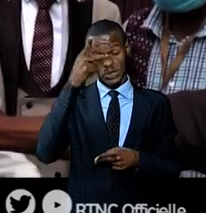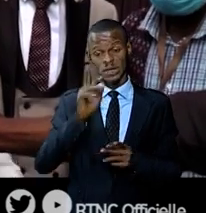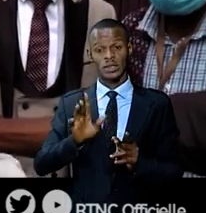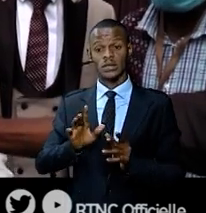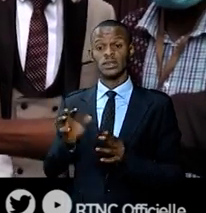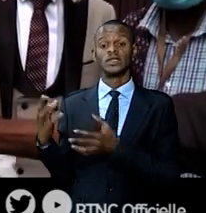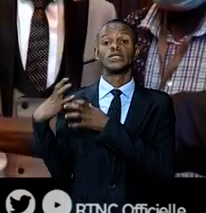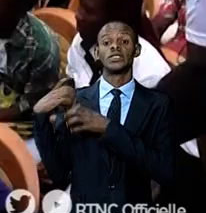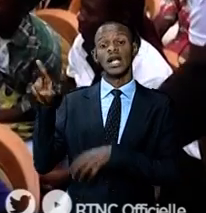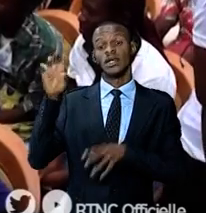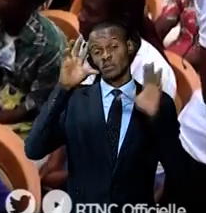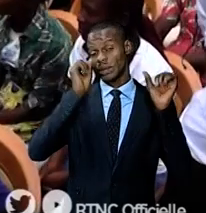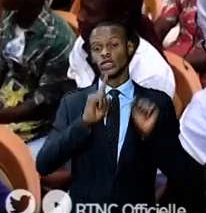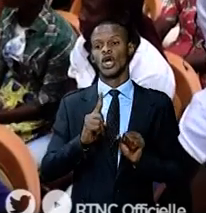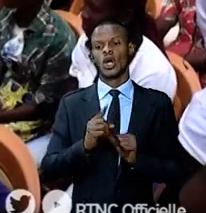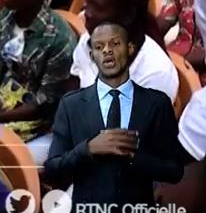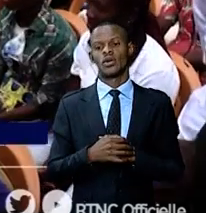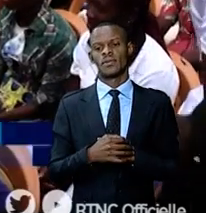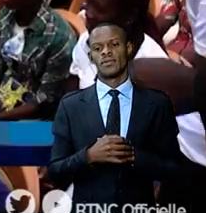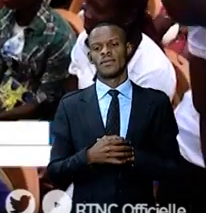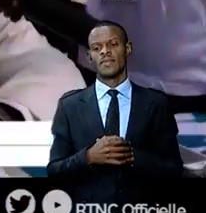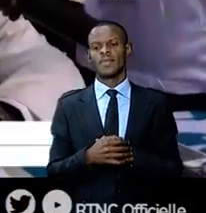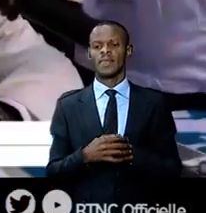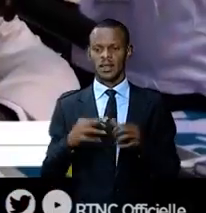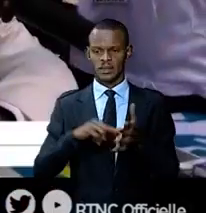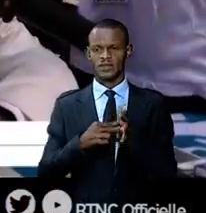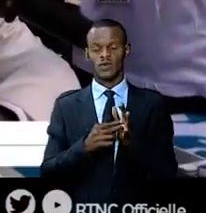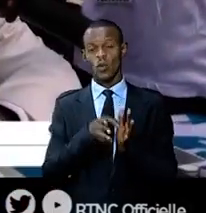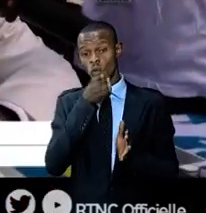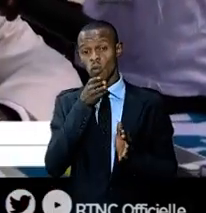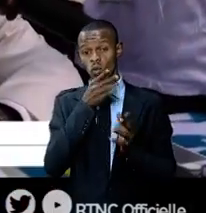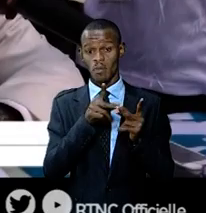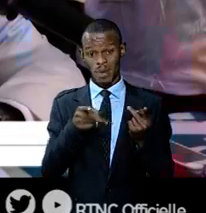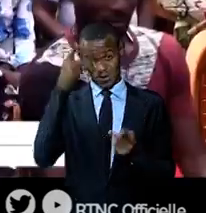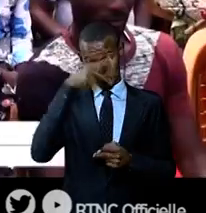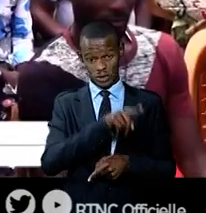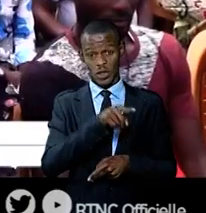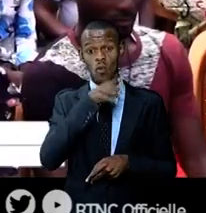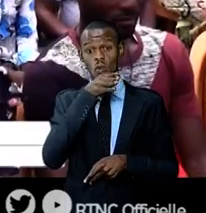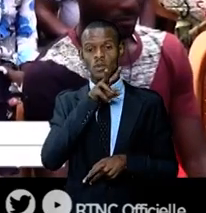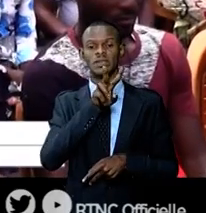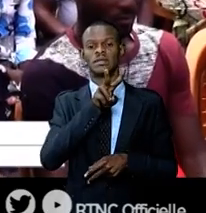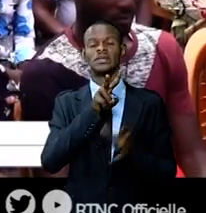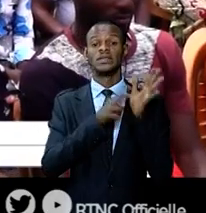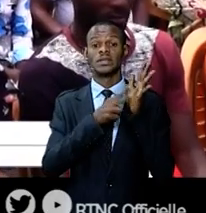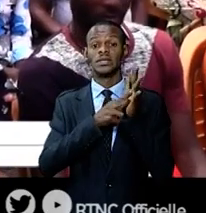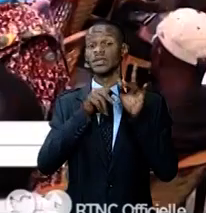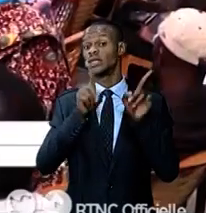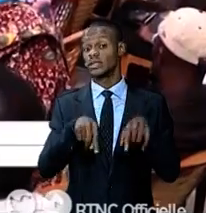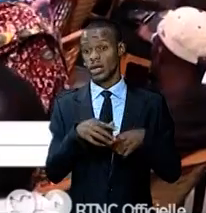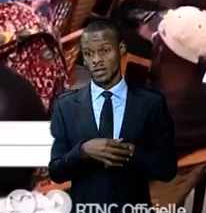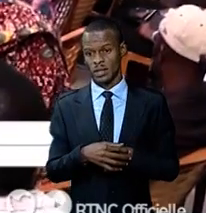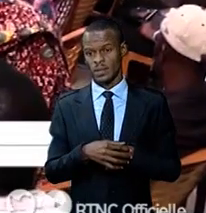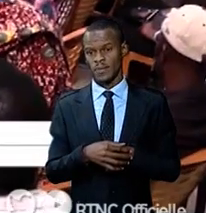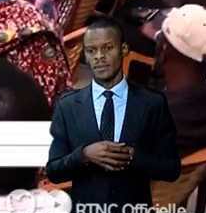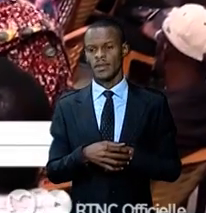être partout, au four et au moulin. Toujours debout, en 7 ans d'existence, les Rassemblements démocratie pour le salut, la République, RDCR, est